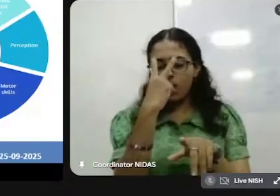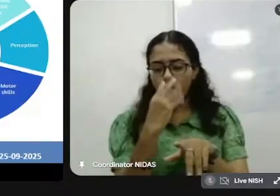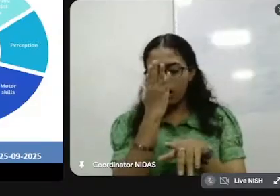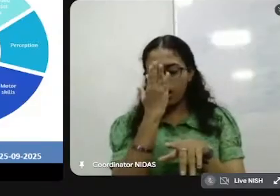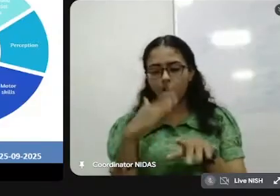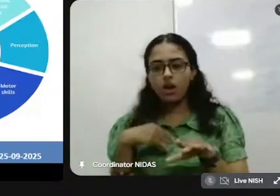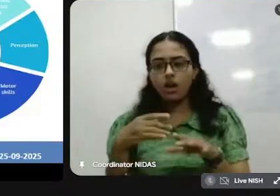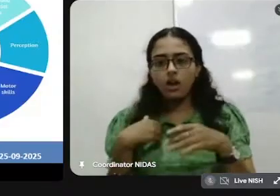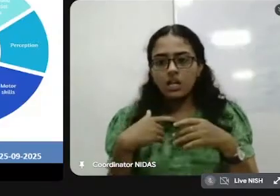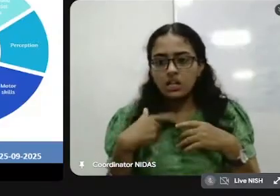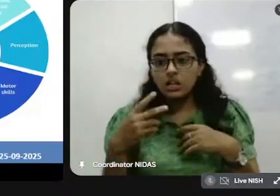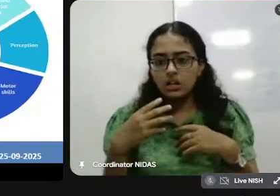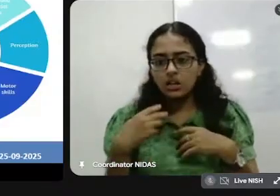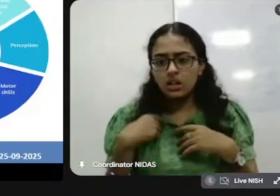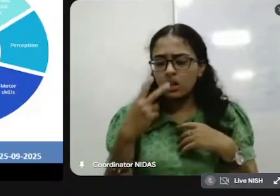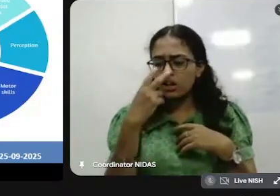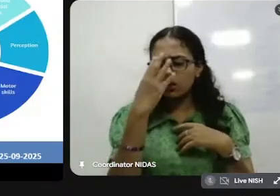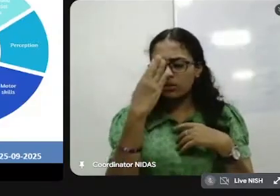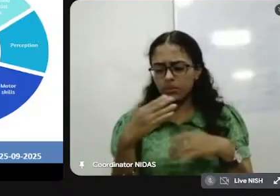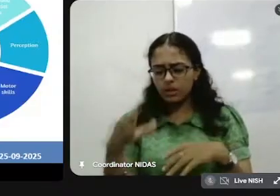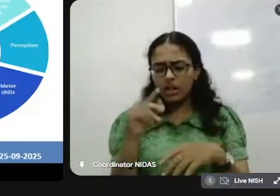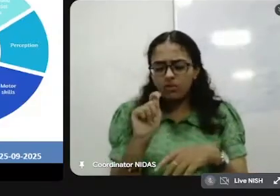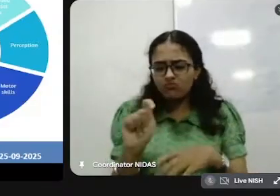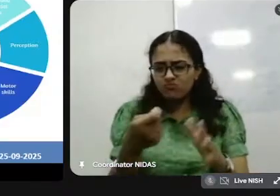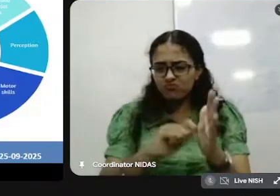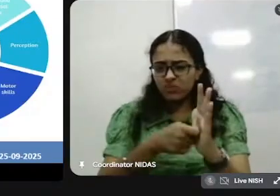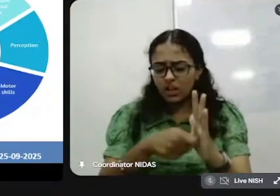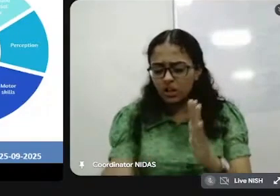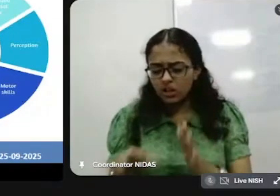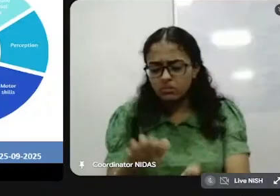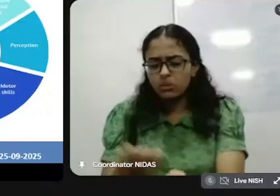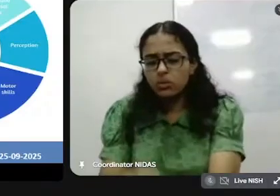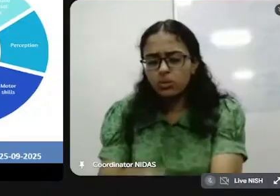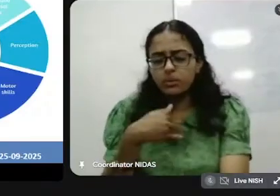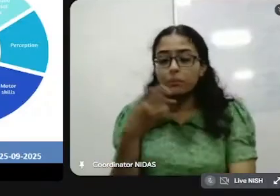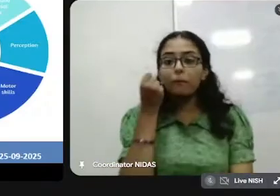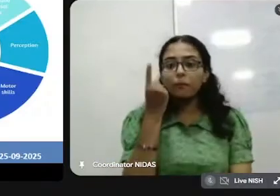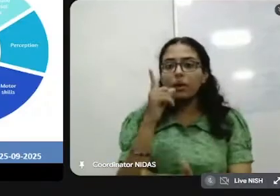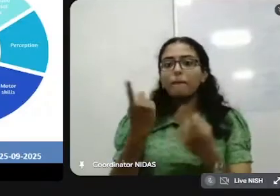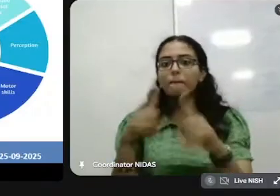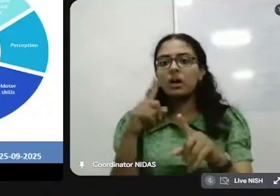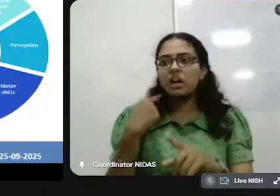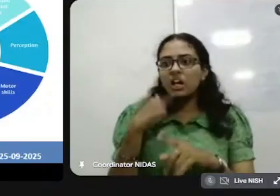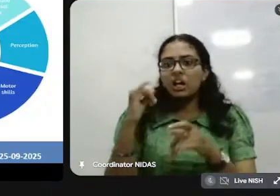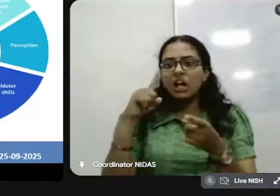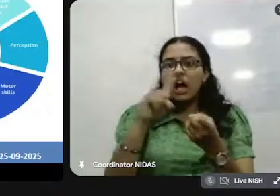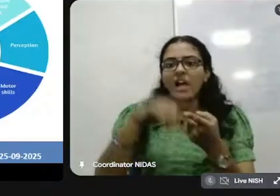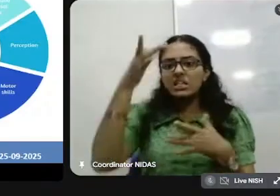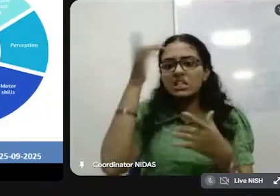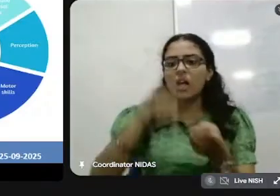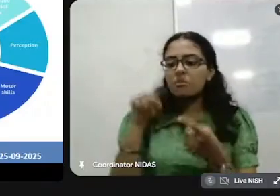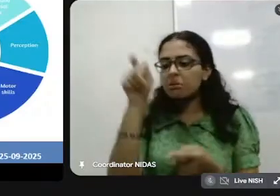തൊട്ടു. നമുക്ക് കണ്ണടച്ചിട്ടൊരു താക്കോലെ തൊടുമ്പോൾ നമുക്കറിയാം അത് താക്കോലാണെന്നുള്ളതറിയാം, പക്ഷെ ഇവർക്ക് ആ ഒരു സെൻസേഷനാണ് നഷ്ടമാകും. പക്ഷെ ഒരു